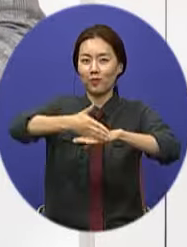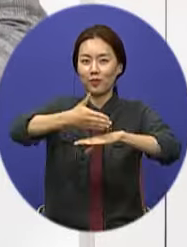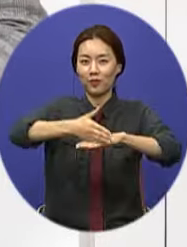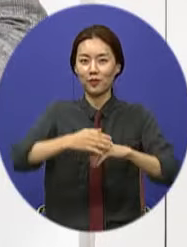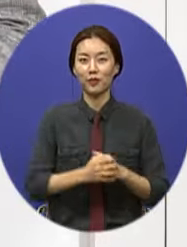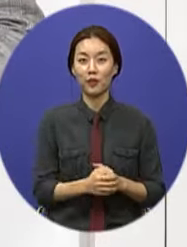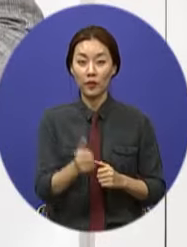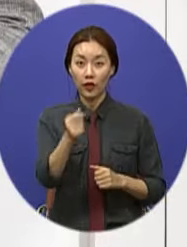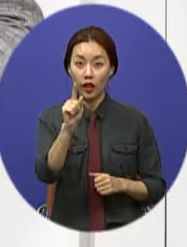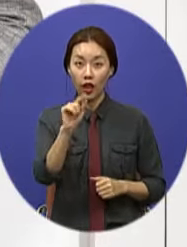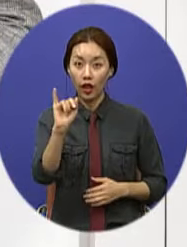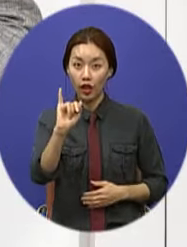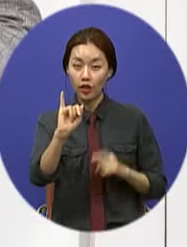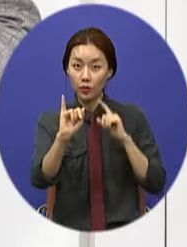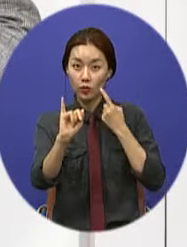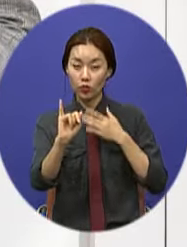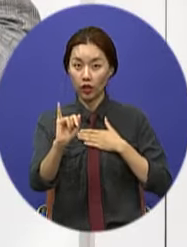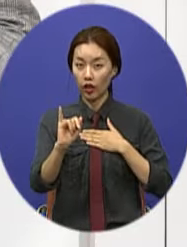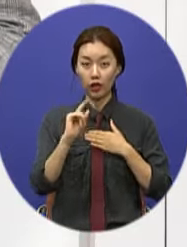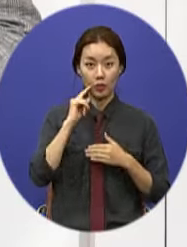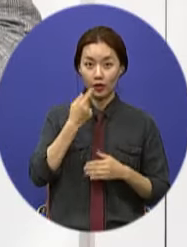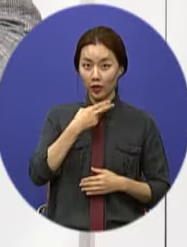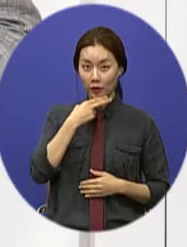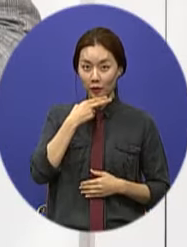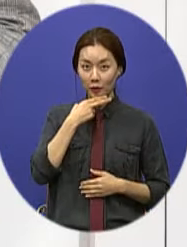아, 함영진 씨만 이뻐지고 나는 예. 안 이뻐지고.